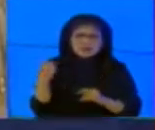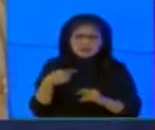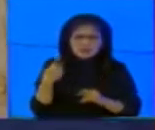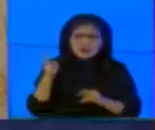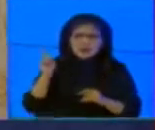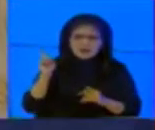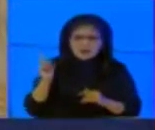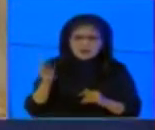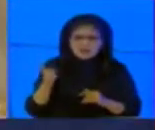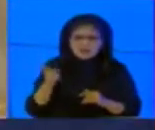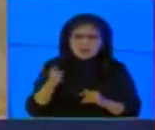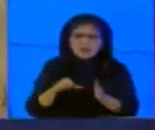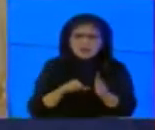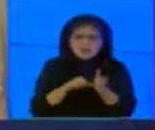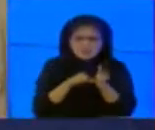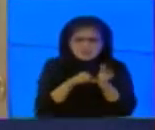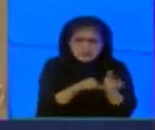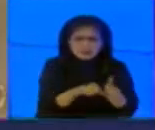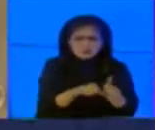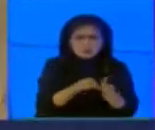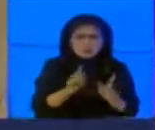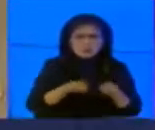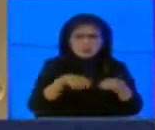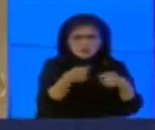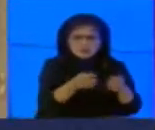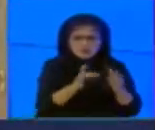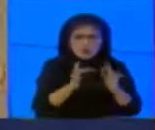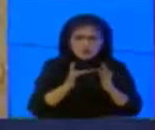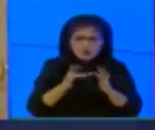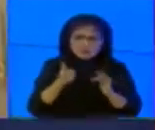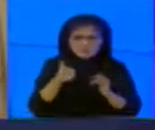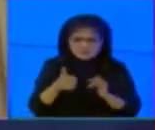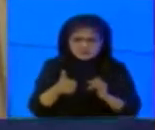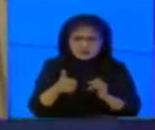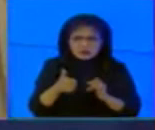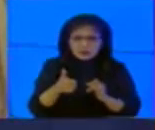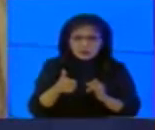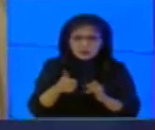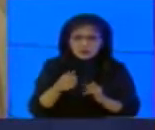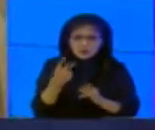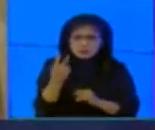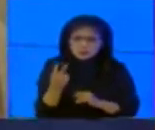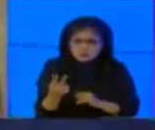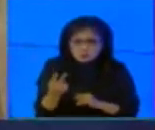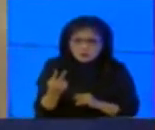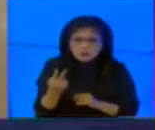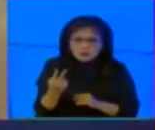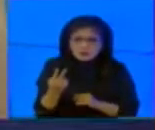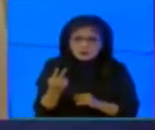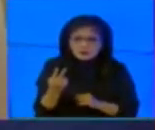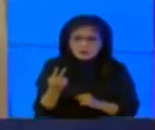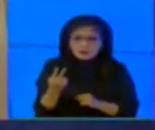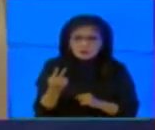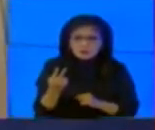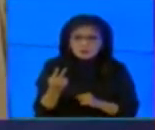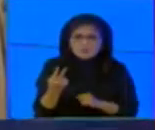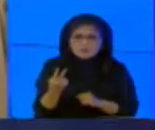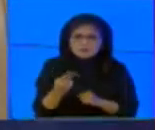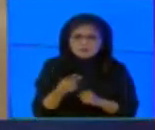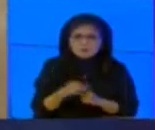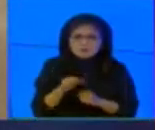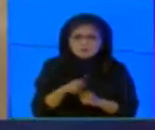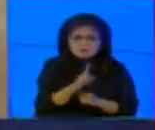membantu mendaftarkan lewat online. Di sini ada dua posisi, satu orang